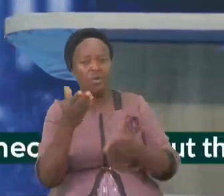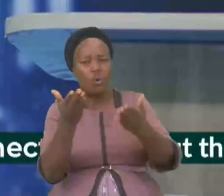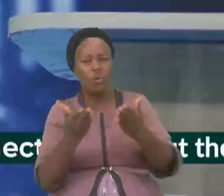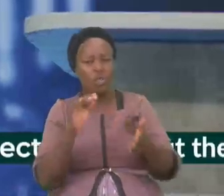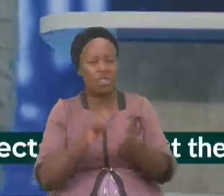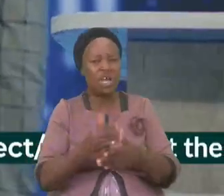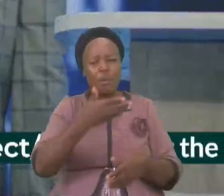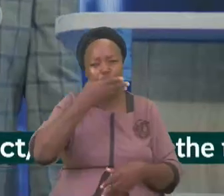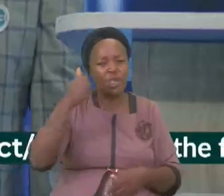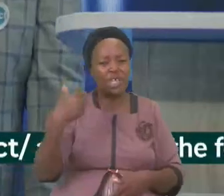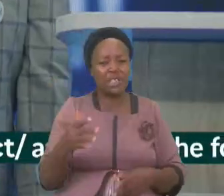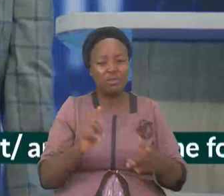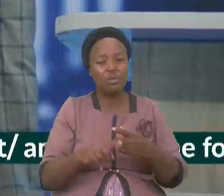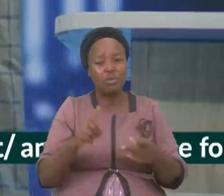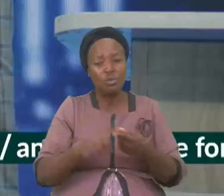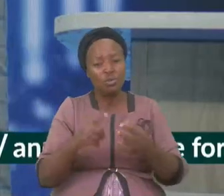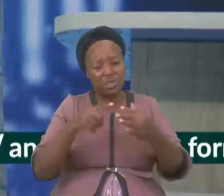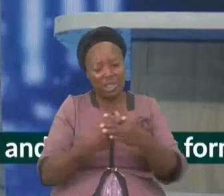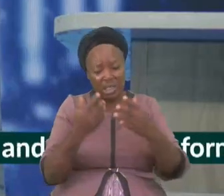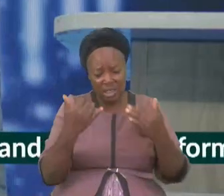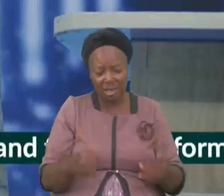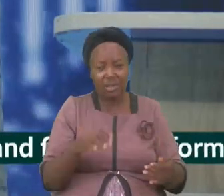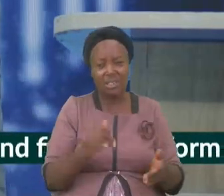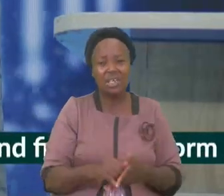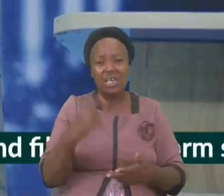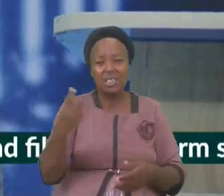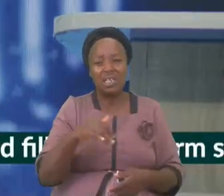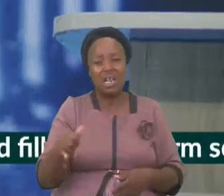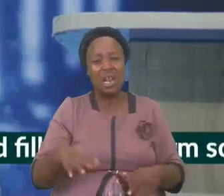Tu veux ce privilège, cette merveilleuse chose dans ta vie.